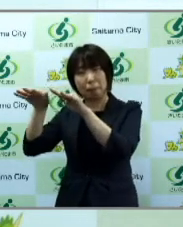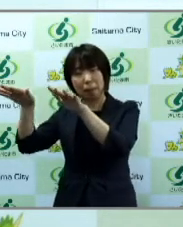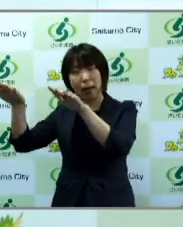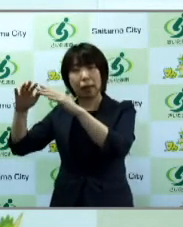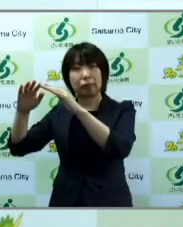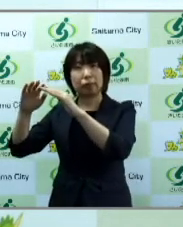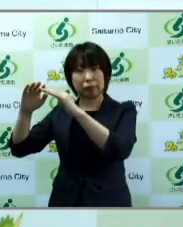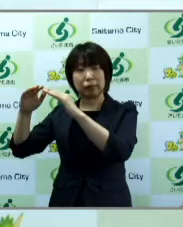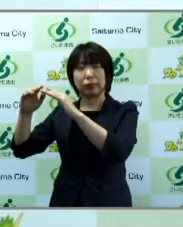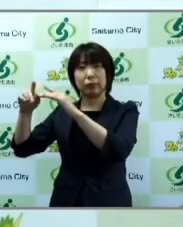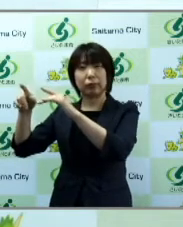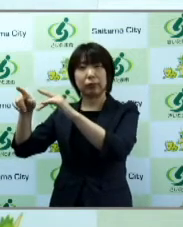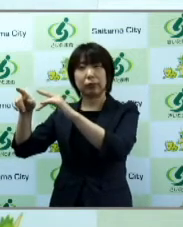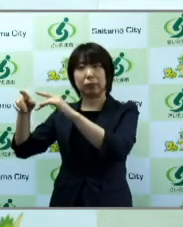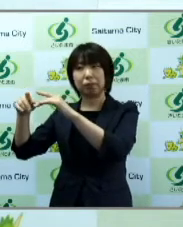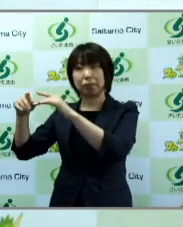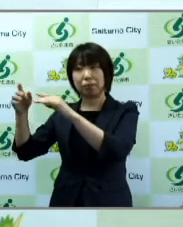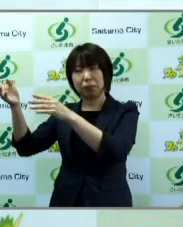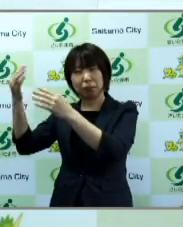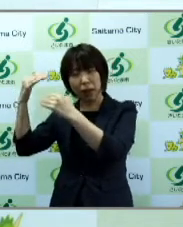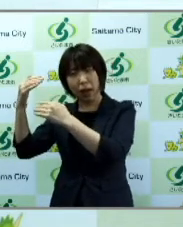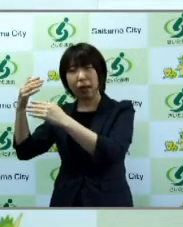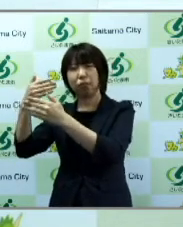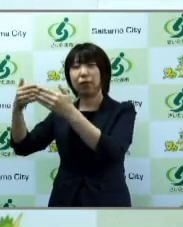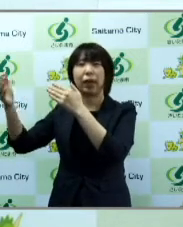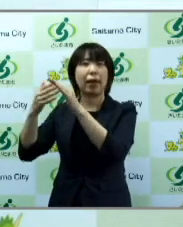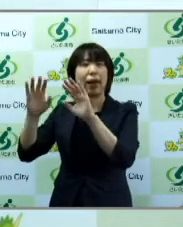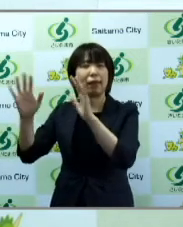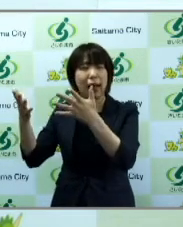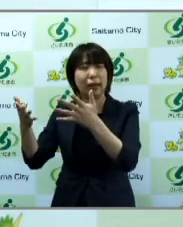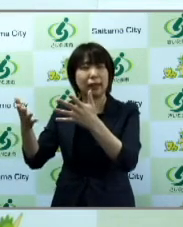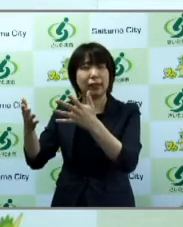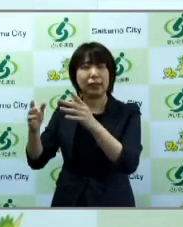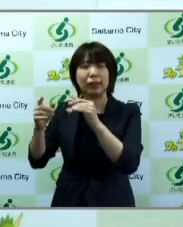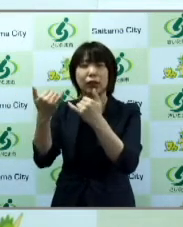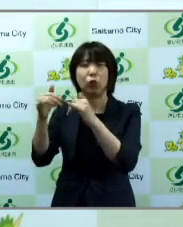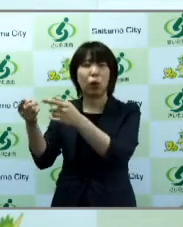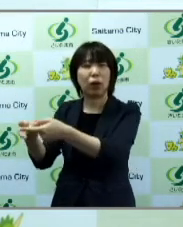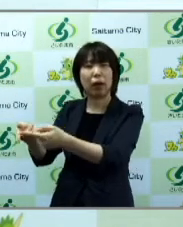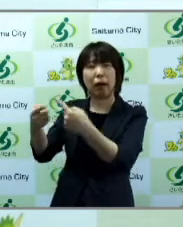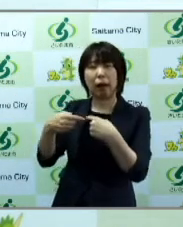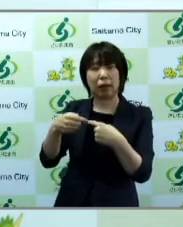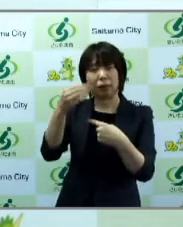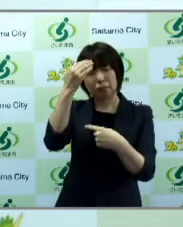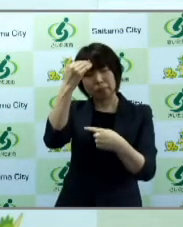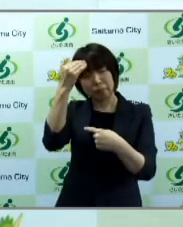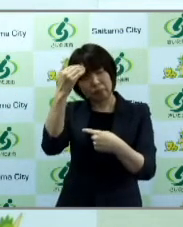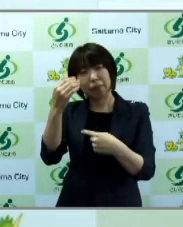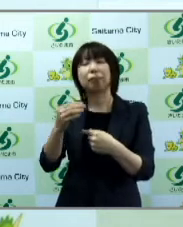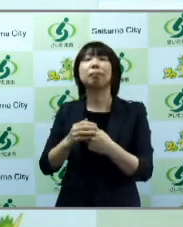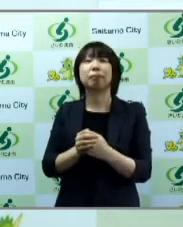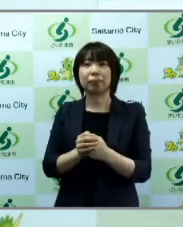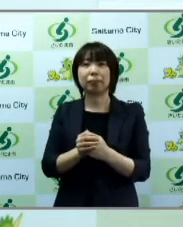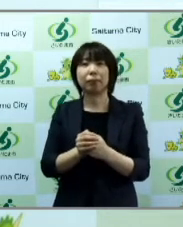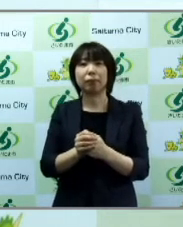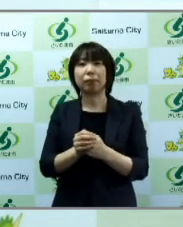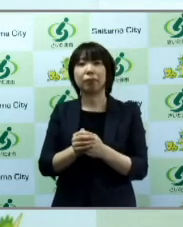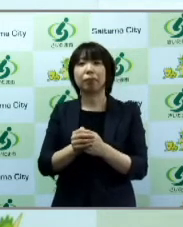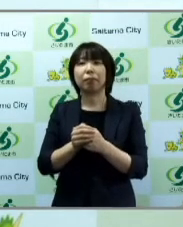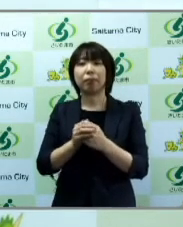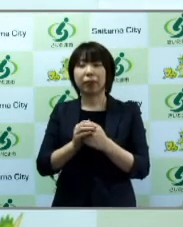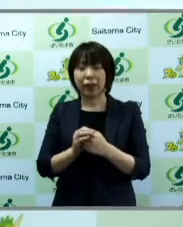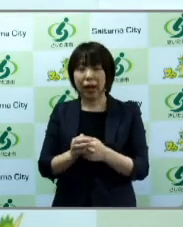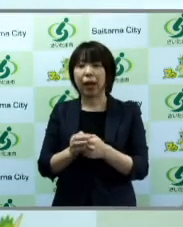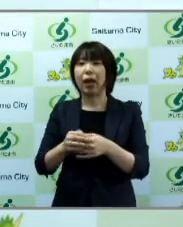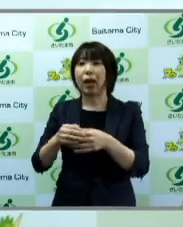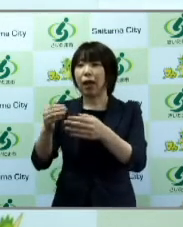方がいきなり入られるとやはりちょっと難しいという現場の声もございましたので、その中でやはり何らかの関与してきた職員をなる